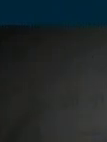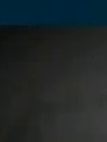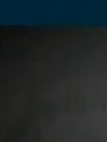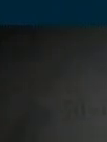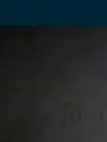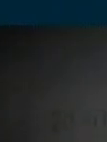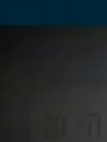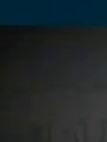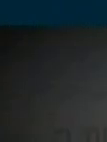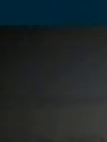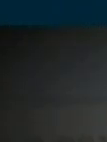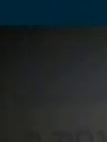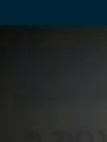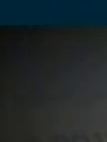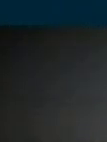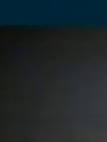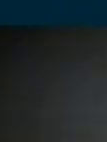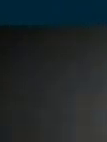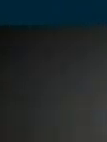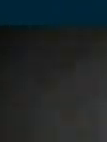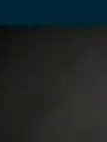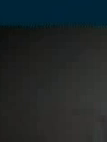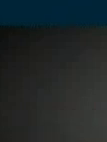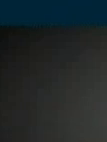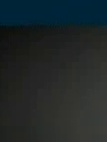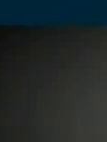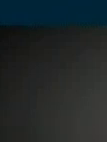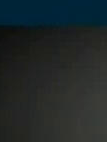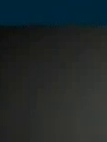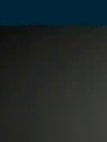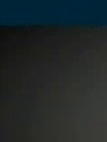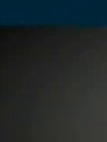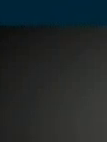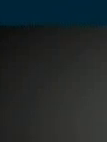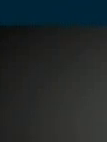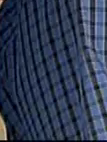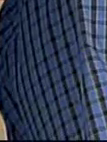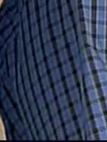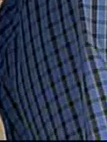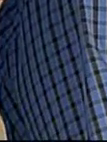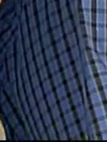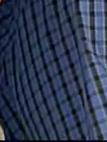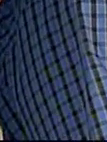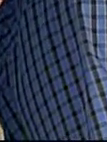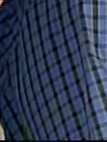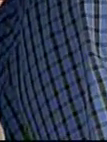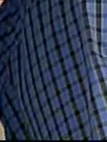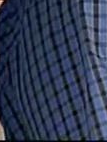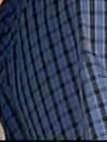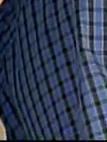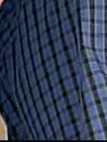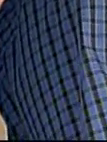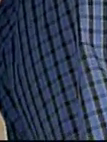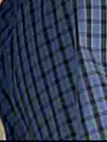אלה לא יכולים להיות מחבלים אם הם למשל תוקפים, רחמנא ליצלן, אם אני עושה את ההקבלה הזו, מחנה צבאי. חיילים הם הסמן של